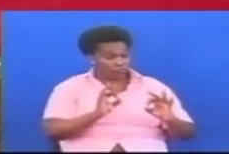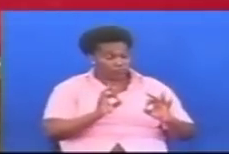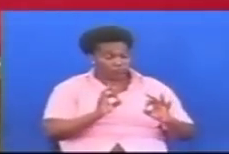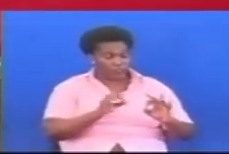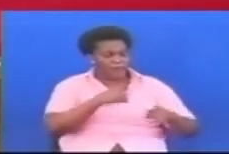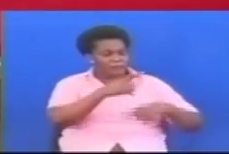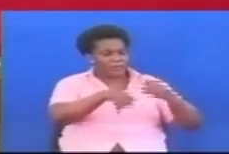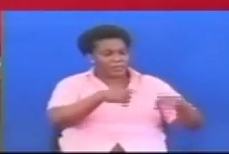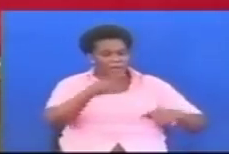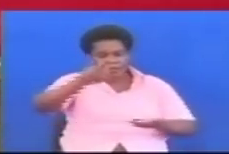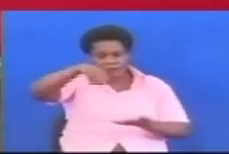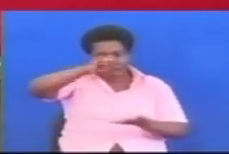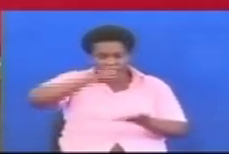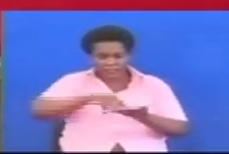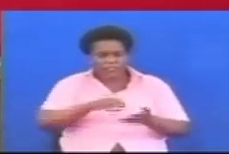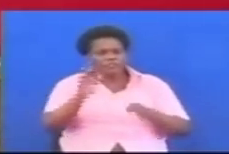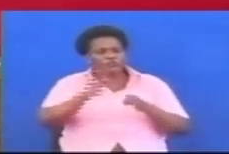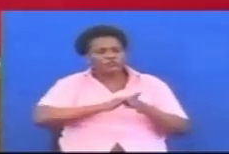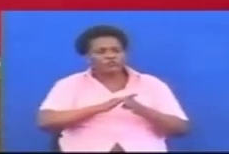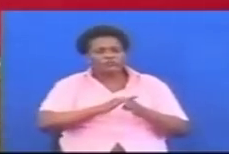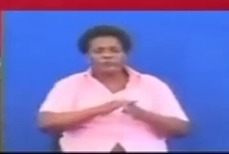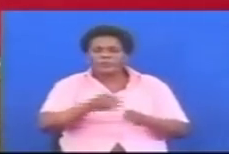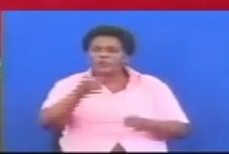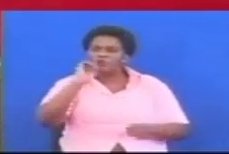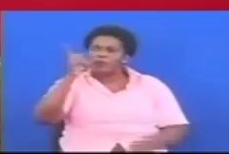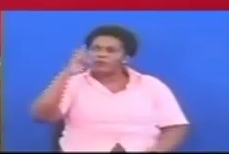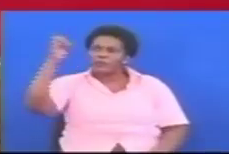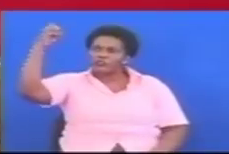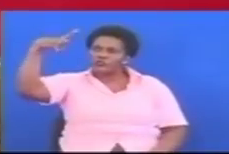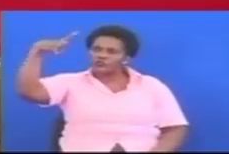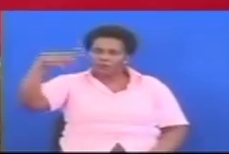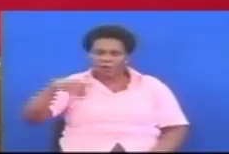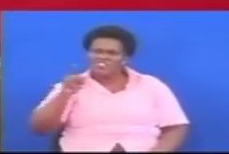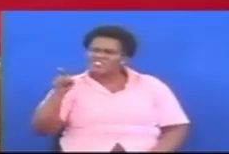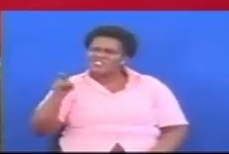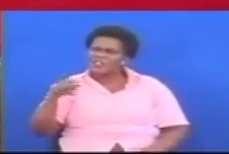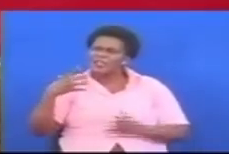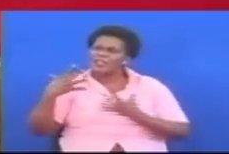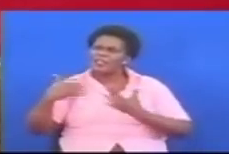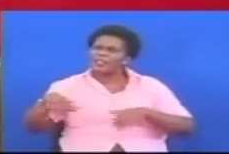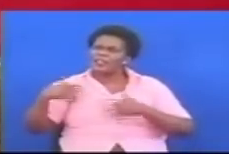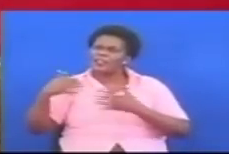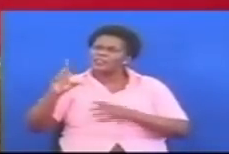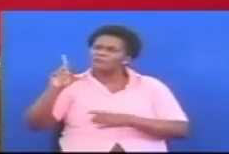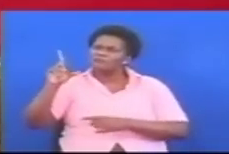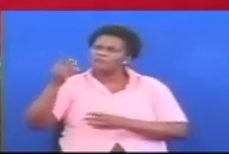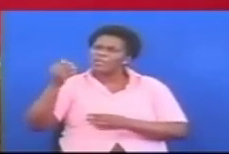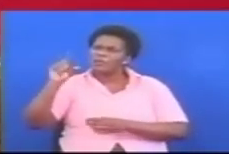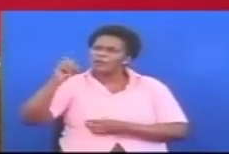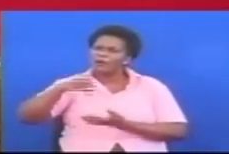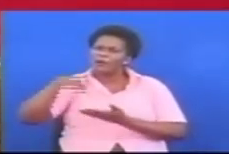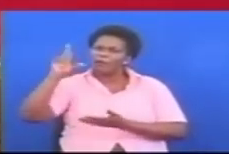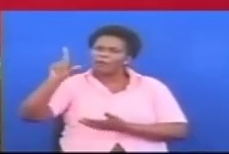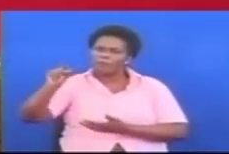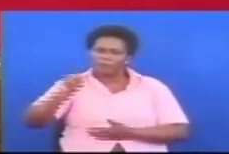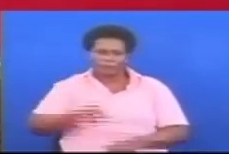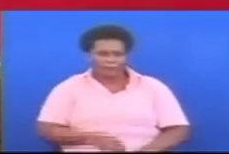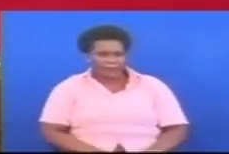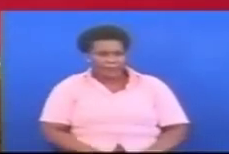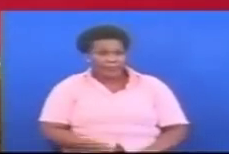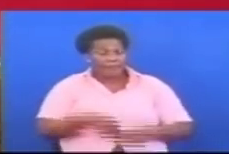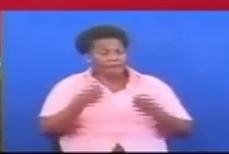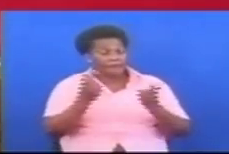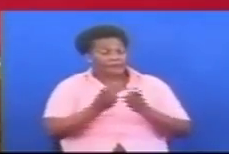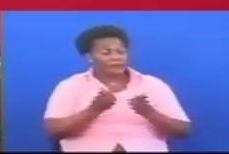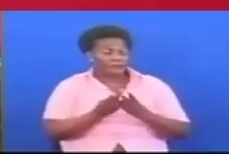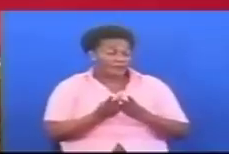power, ambayo gharama za uendeshaji wake ni nafuu. Tano, utekelezaji wa miradi ya maji unaofanyika kwa ushirikiano na wataalamu wa